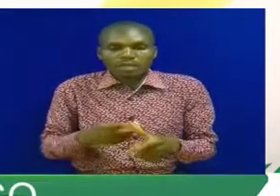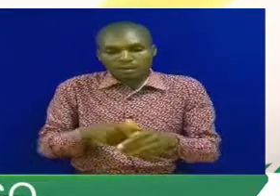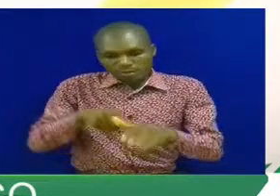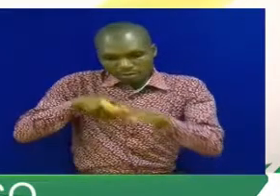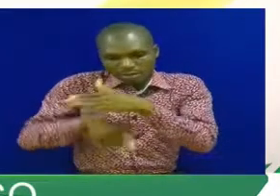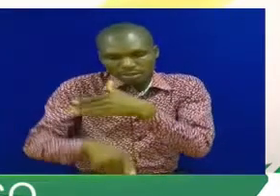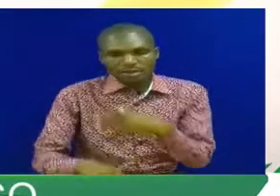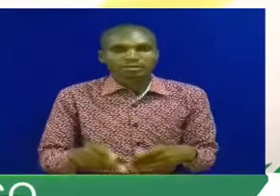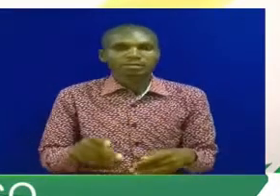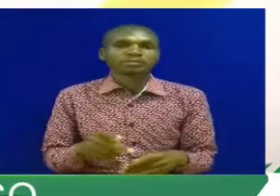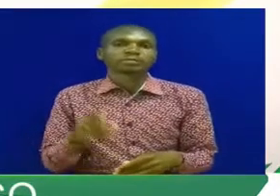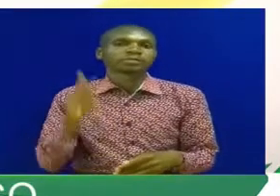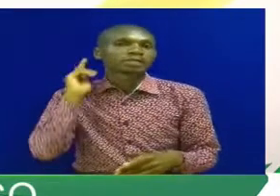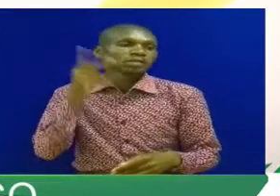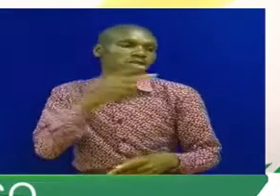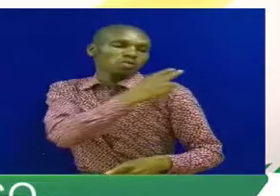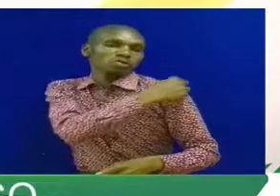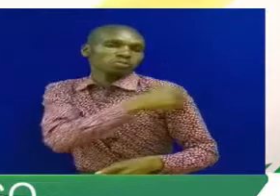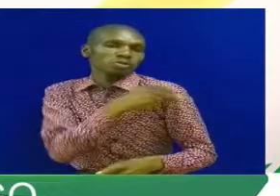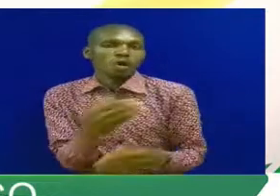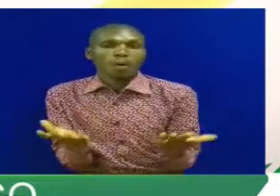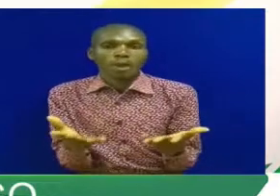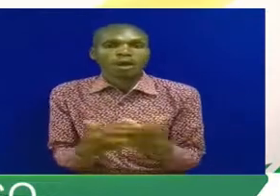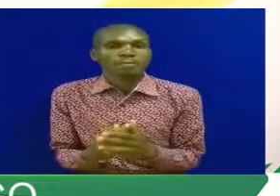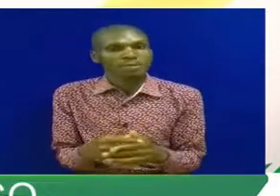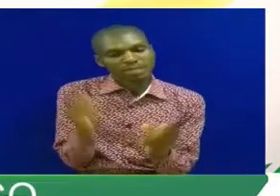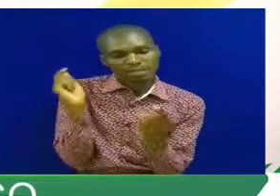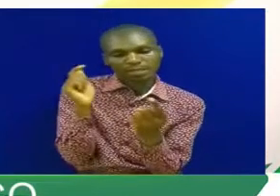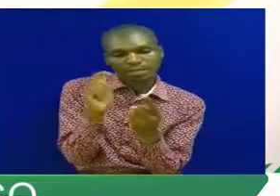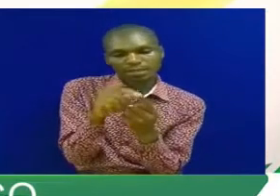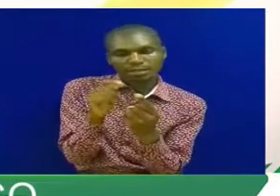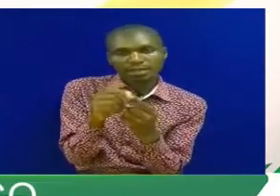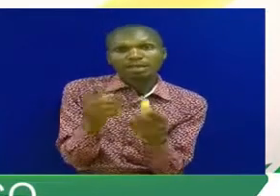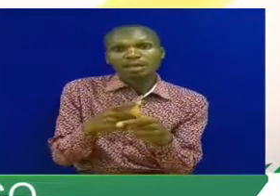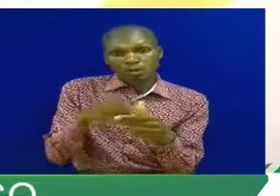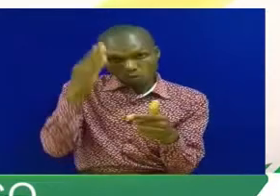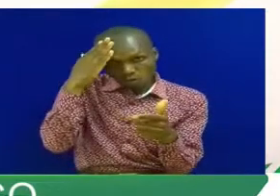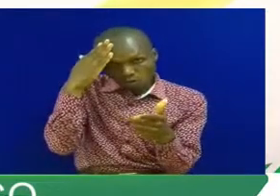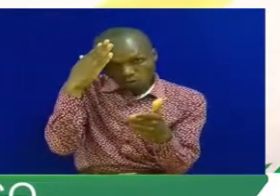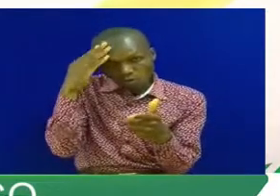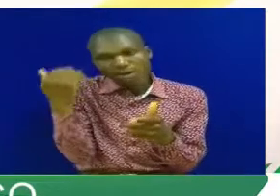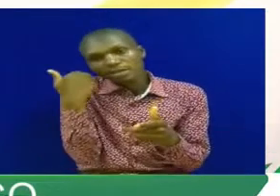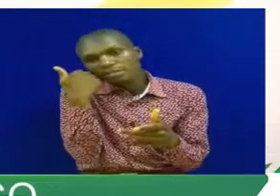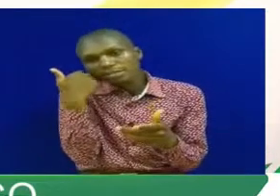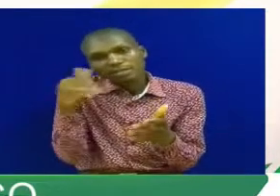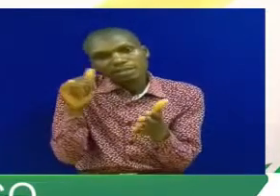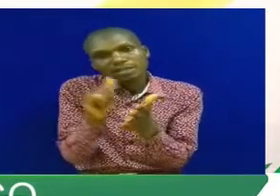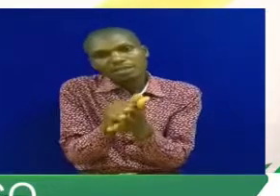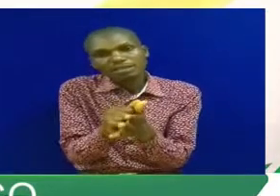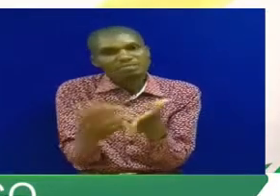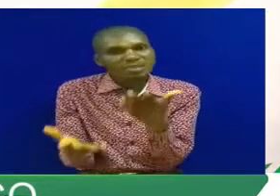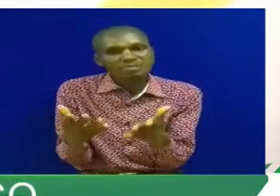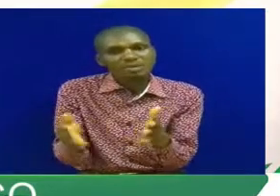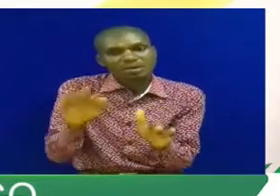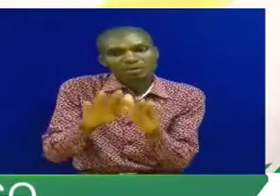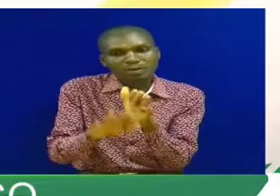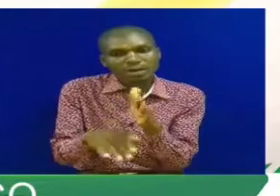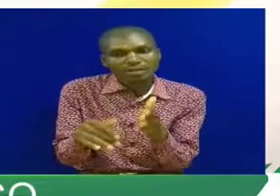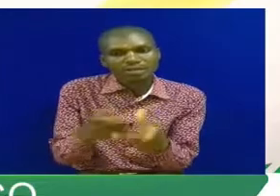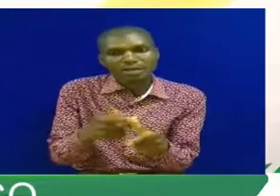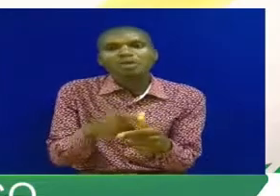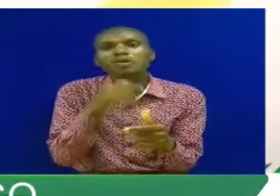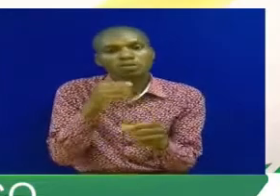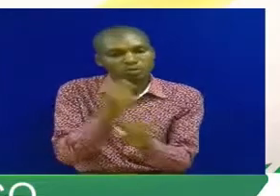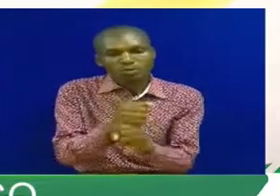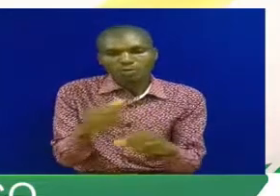ene ya kisi teaching and referral hospital asebalengwa ane kumanyamaro ya kwerera ogo enyigo kutakora buya buno muri kwitomira duri mumanyi